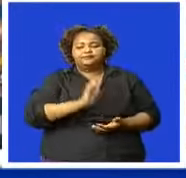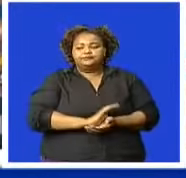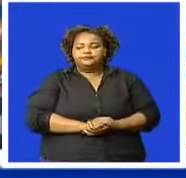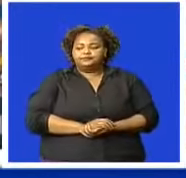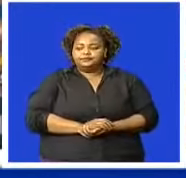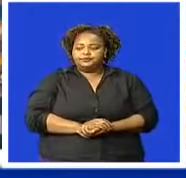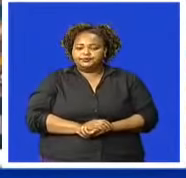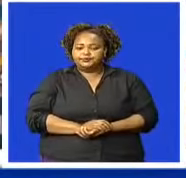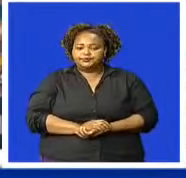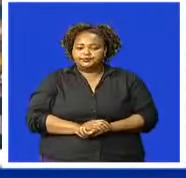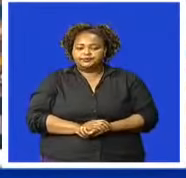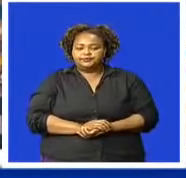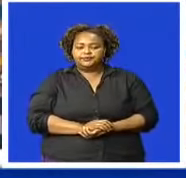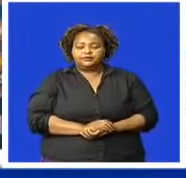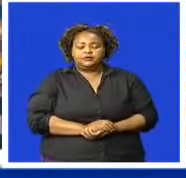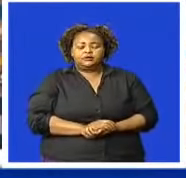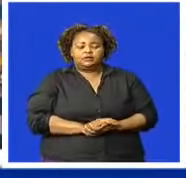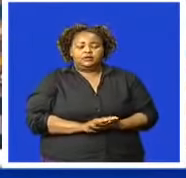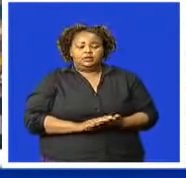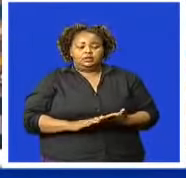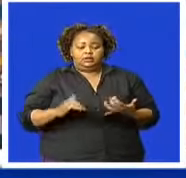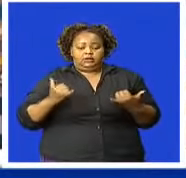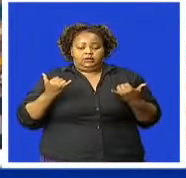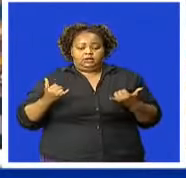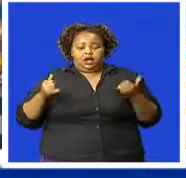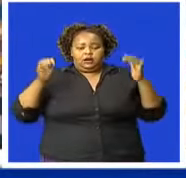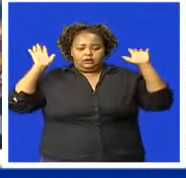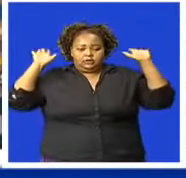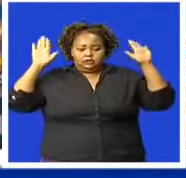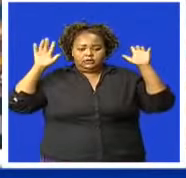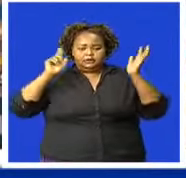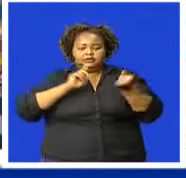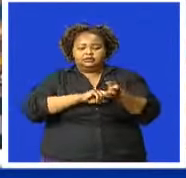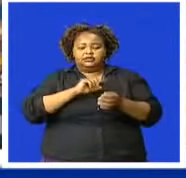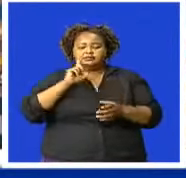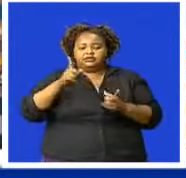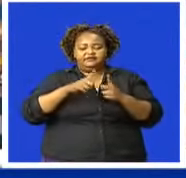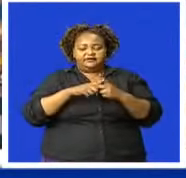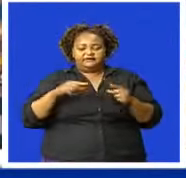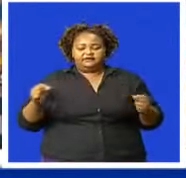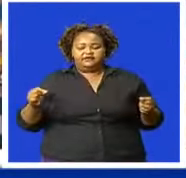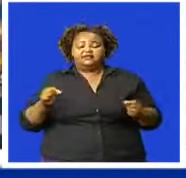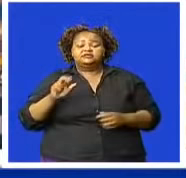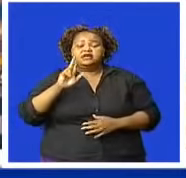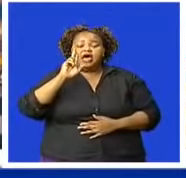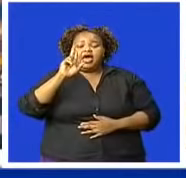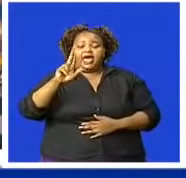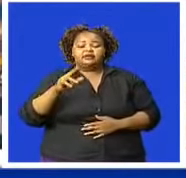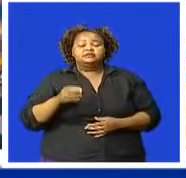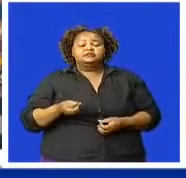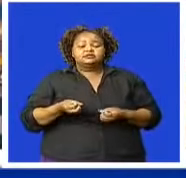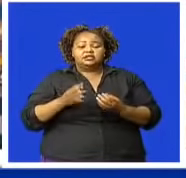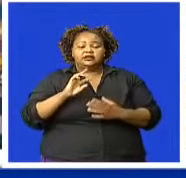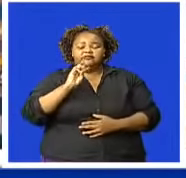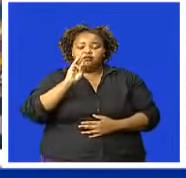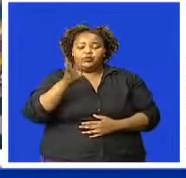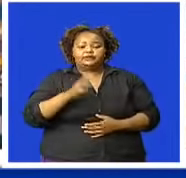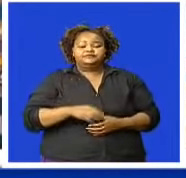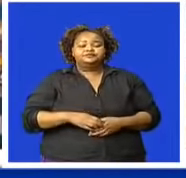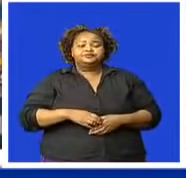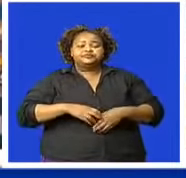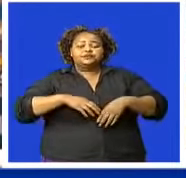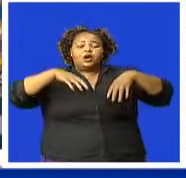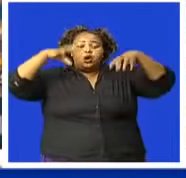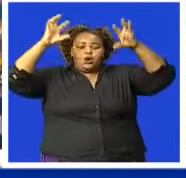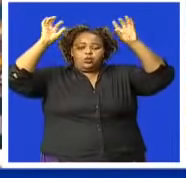Kanti ke nina bengosi lenhle athi guqe tensimbi yesikhombisa tensimbi yesiphohlongo titawulandzela sesiphuma senishiya nelizinga lekubanza